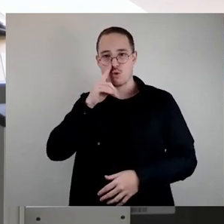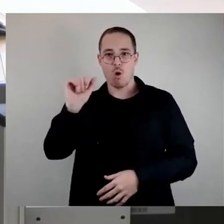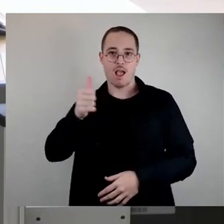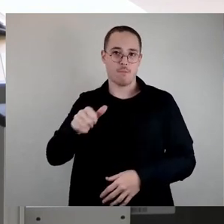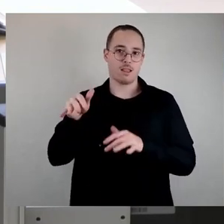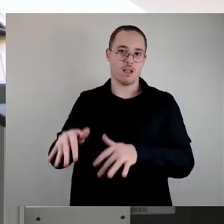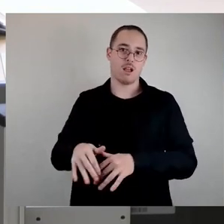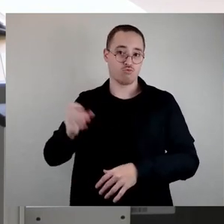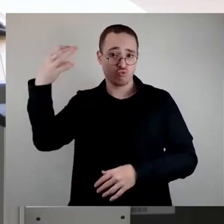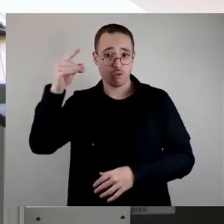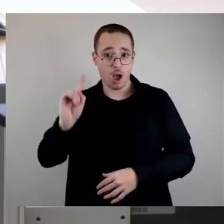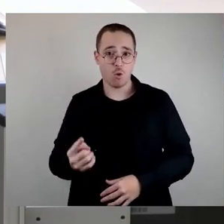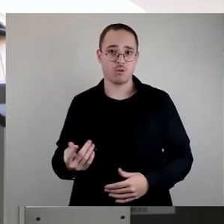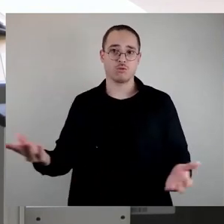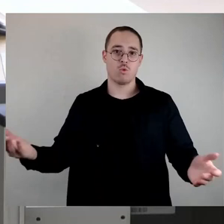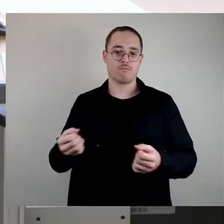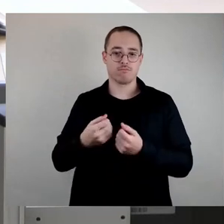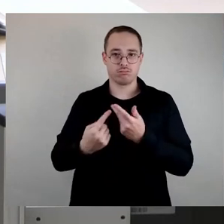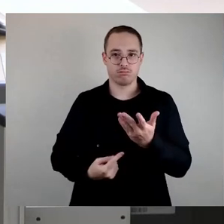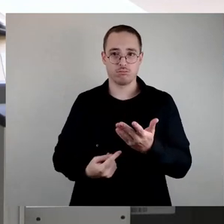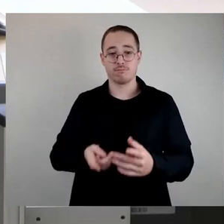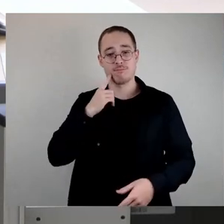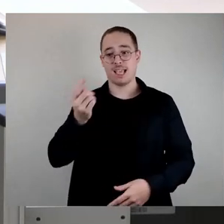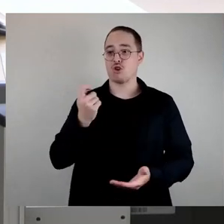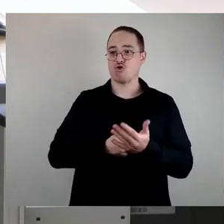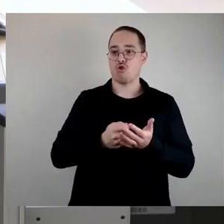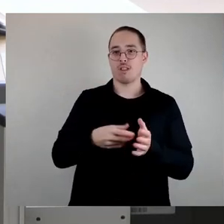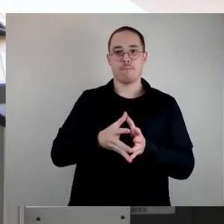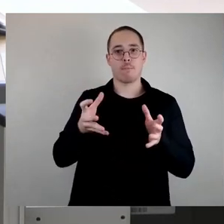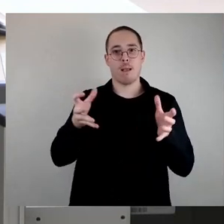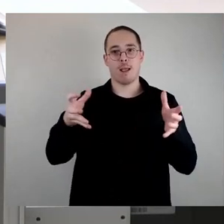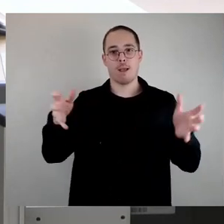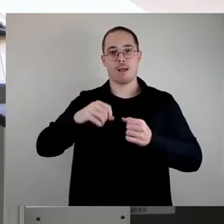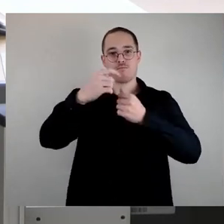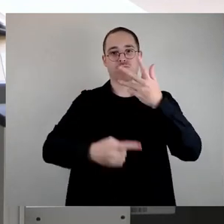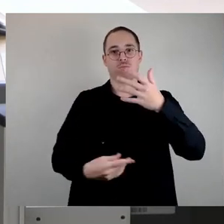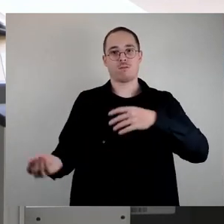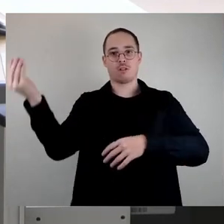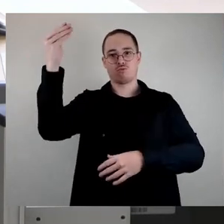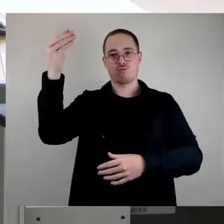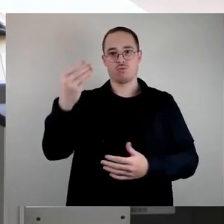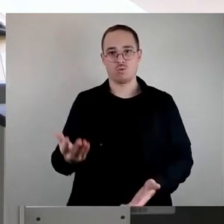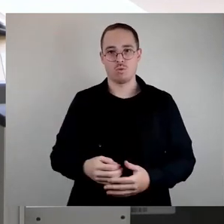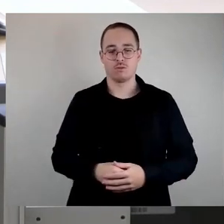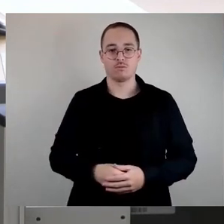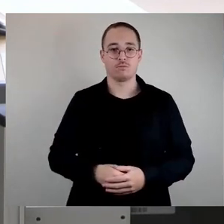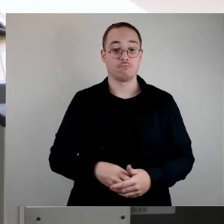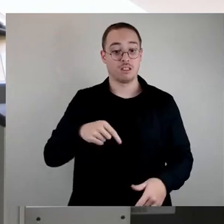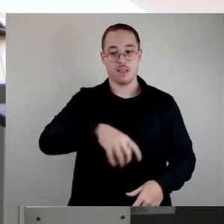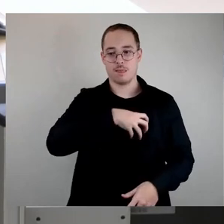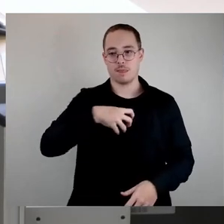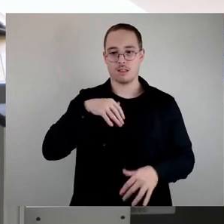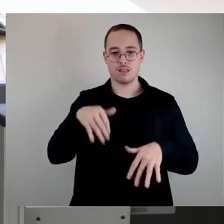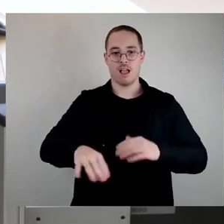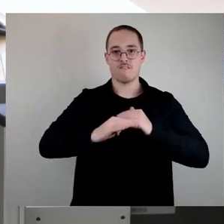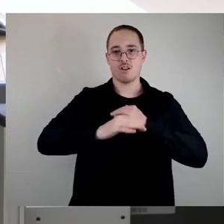in der Folge Kosten entstehen. Wir haben in Dresden noch brachliegende Flächen, die ausgebaut werden müssen, wo es auch schon Überlegungen gibt.